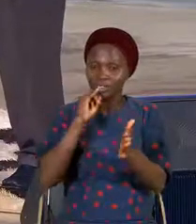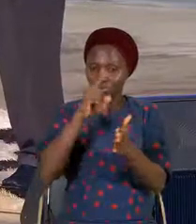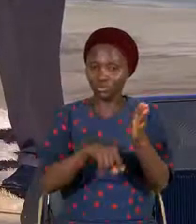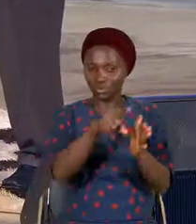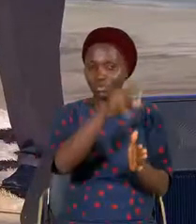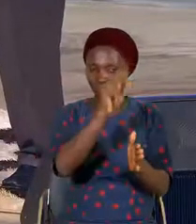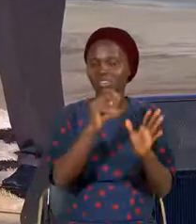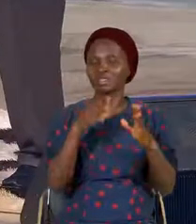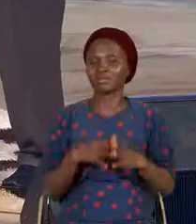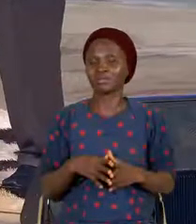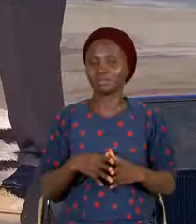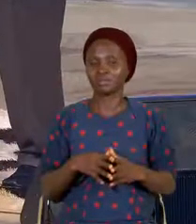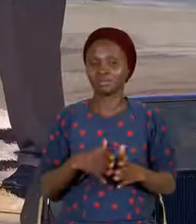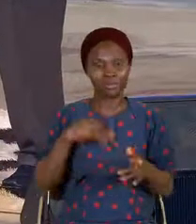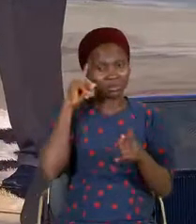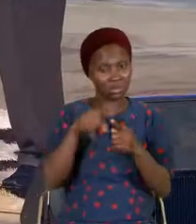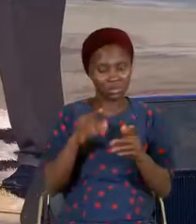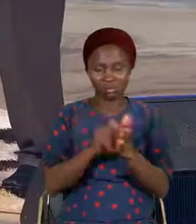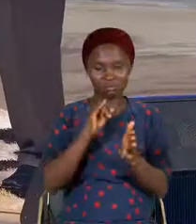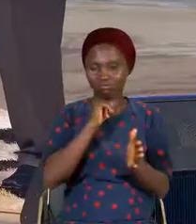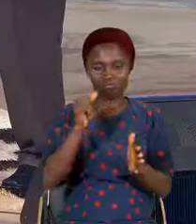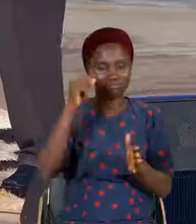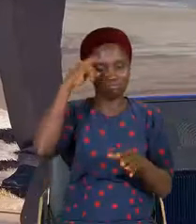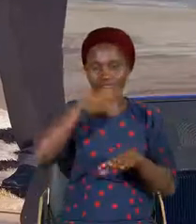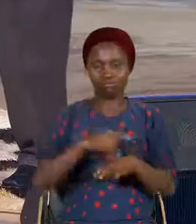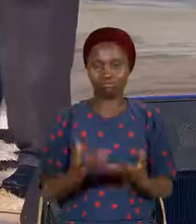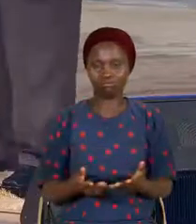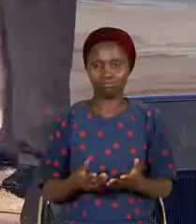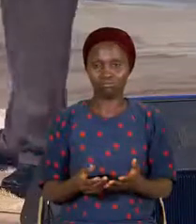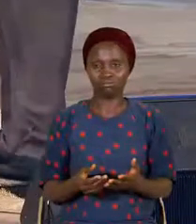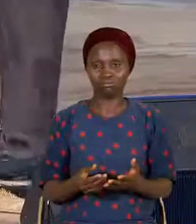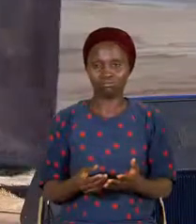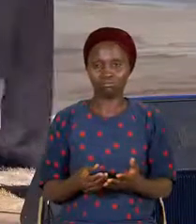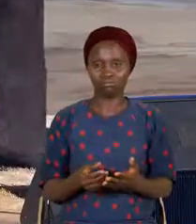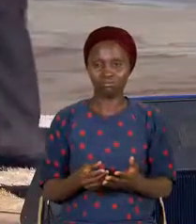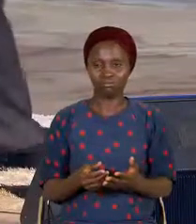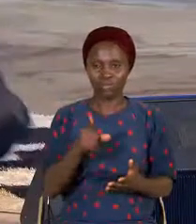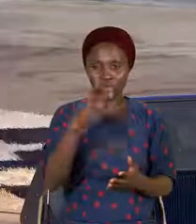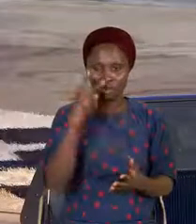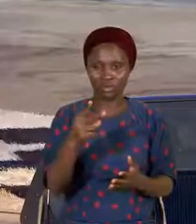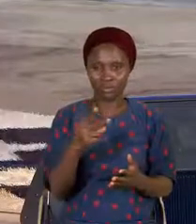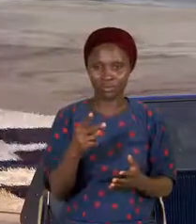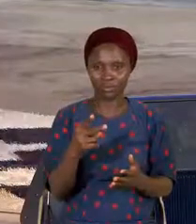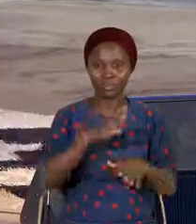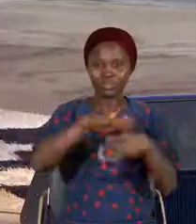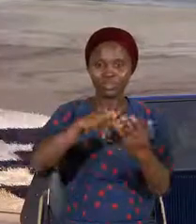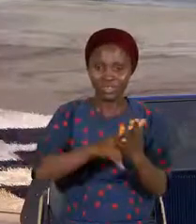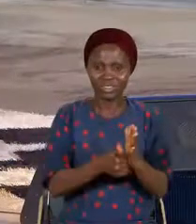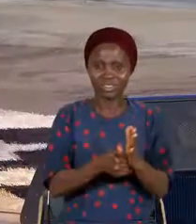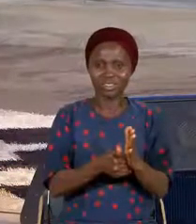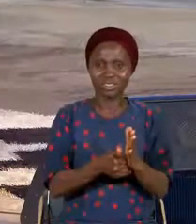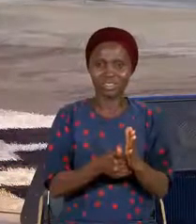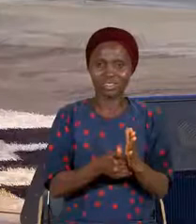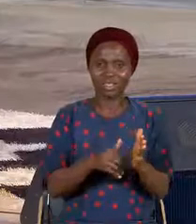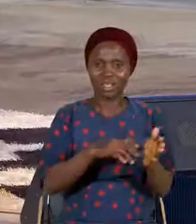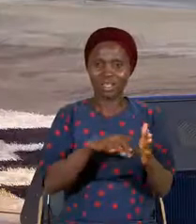l'auteur là, il parle, il écrit au sujet de toi. Mon frère, ce n'est pas là la sagesse. Cela ne peut jamais résoudre le problème. Voilà, toutes ces